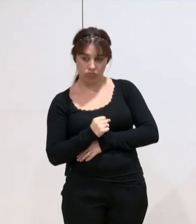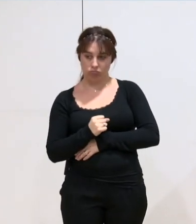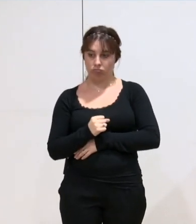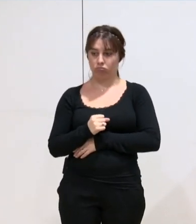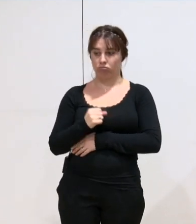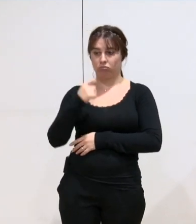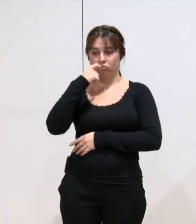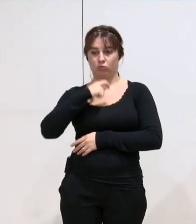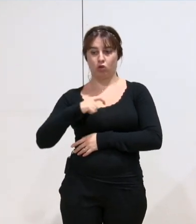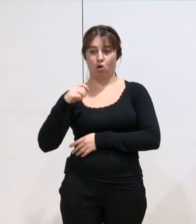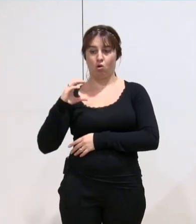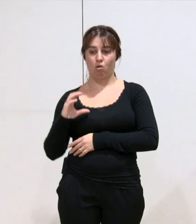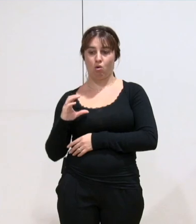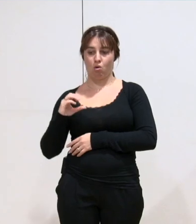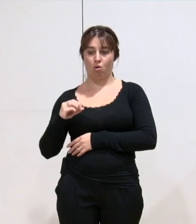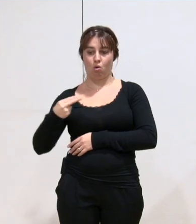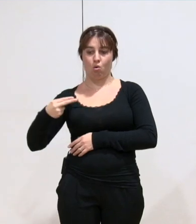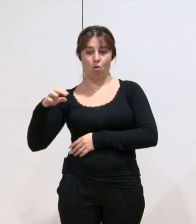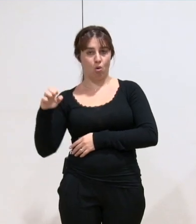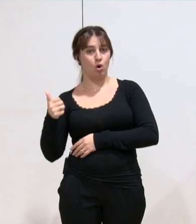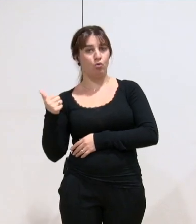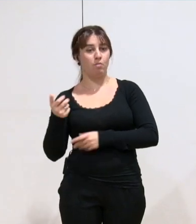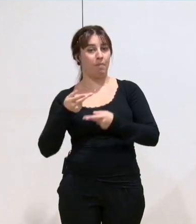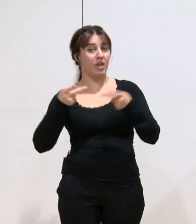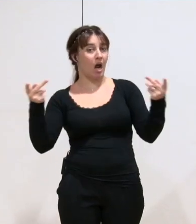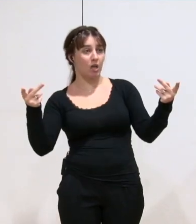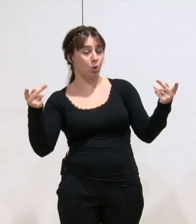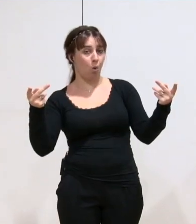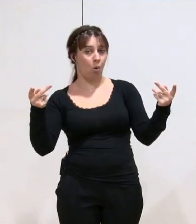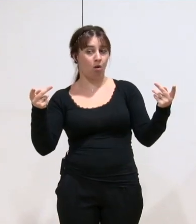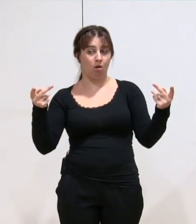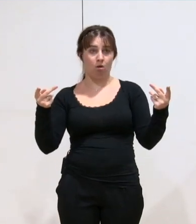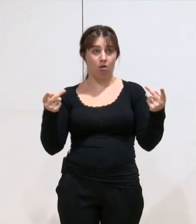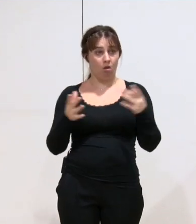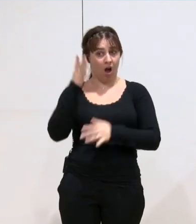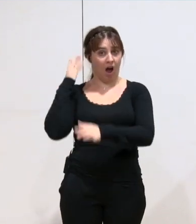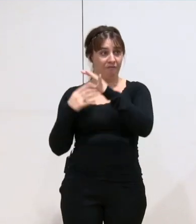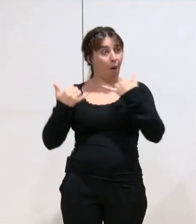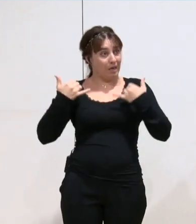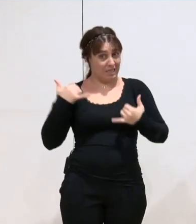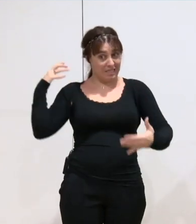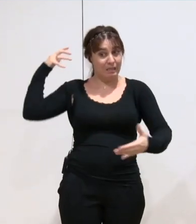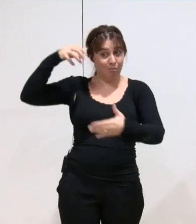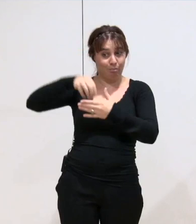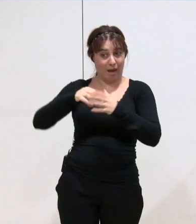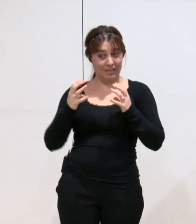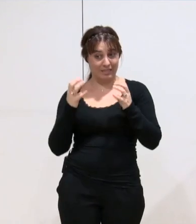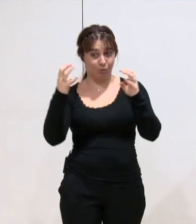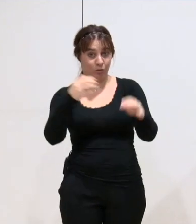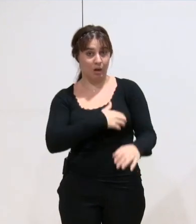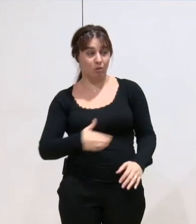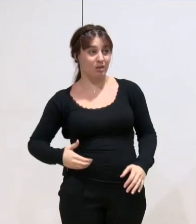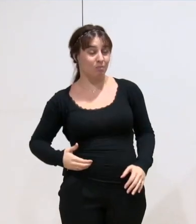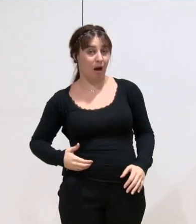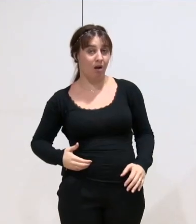Cône. Jean Cône, qui a siégé dans cette assemblée, dont chacun peut penser ce qu'il veut sur le